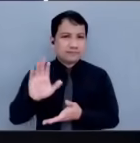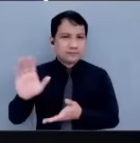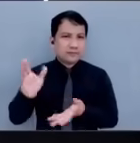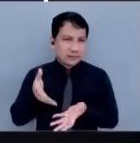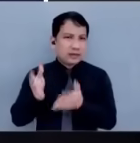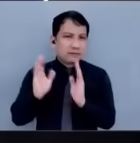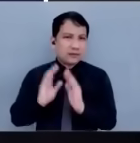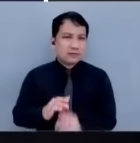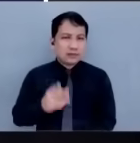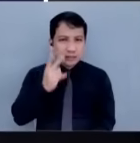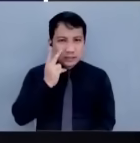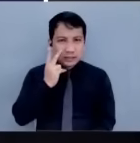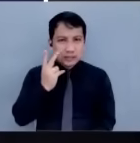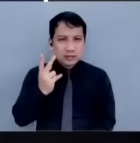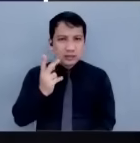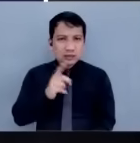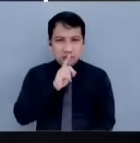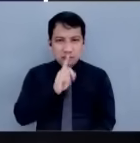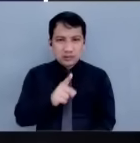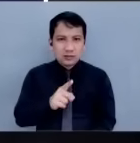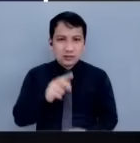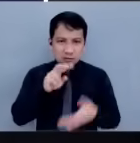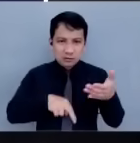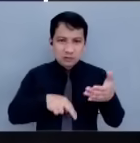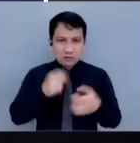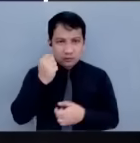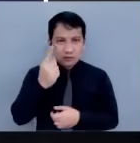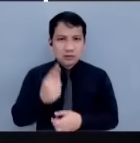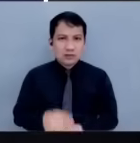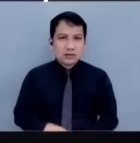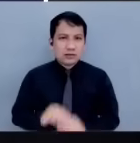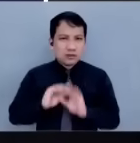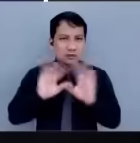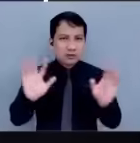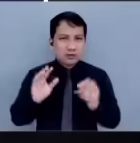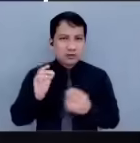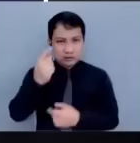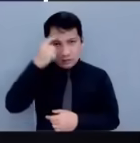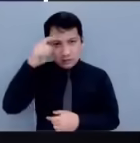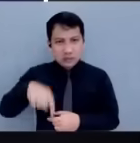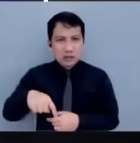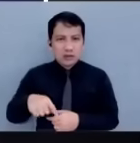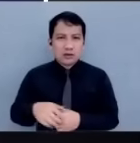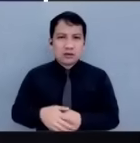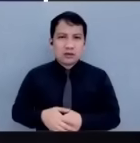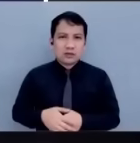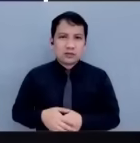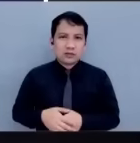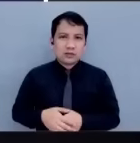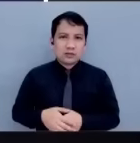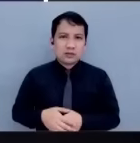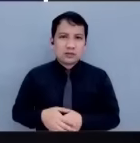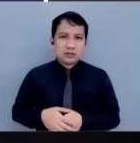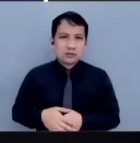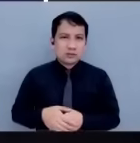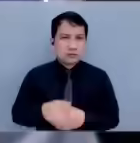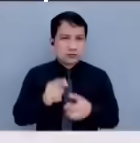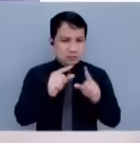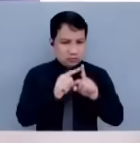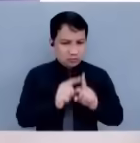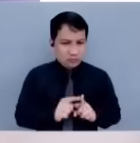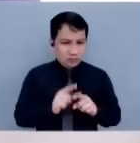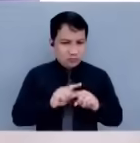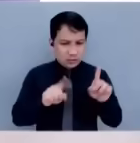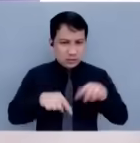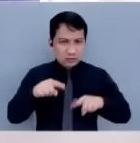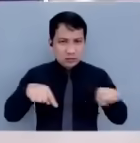tignan ko muna kung ano ba talaga yung sinabi niya para maintindihan ko, dahil hindi ko talaga naintindihan kasi parang naiba, bawat salita niya iba eh. Sa